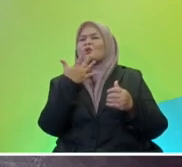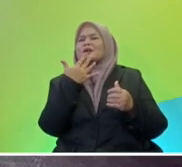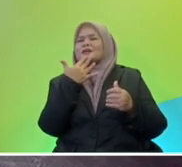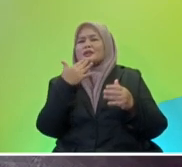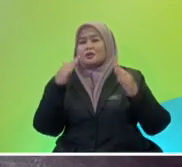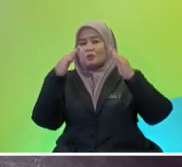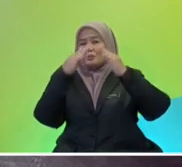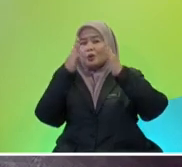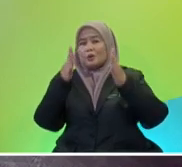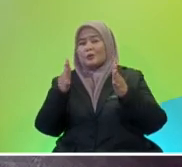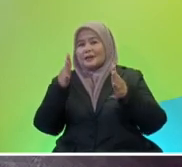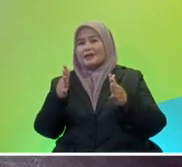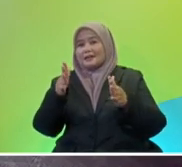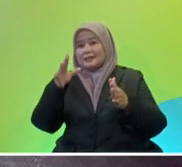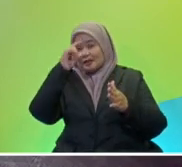kawan-kawan